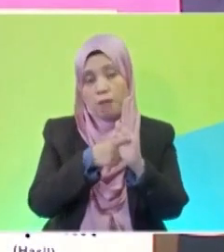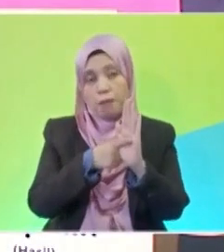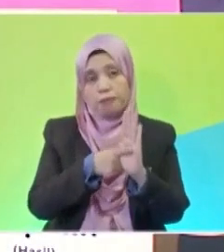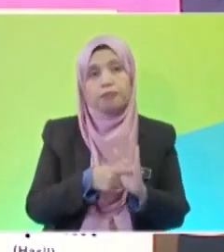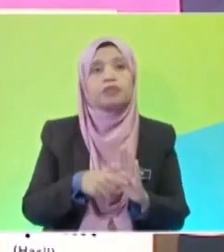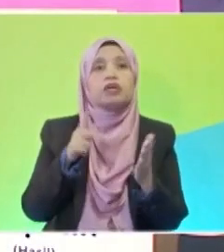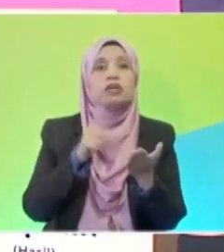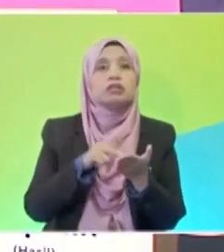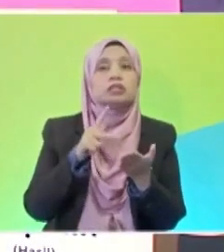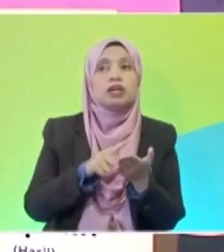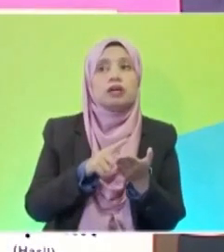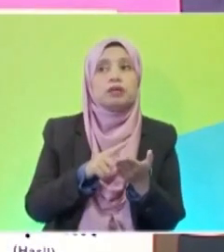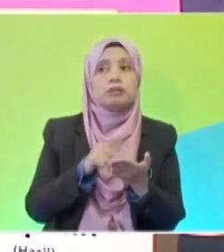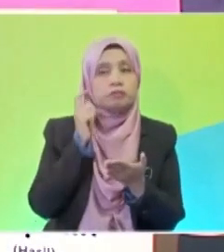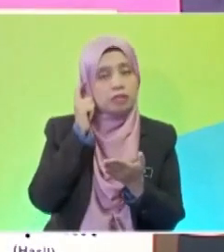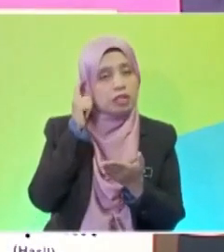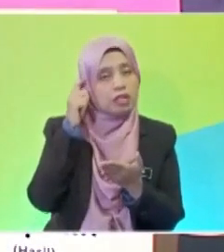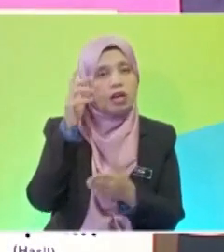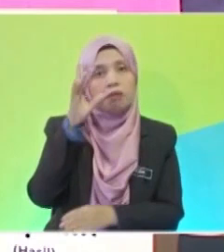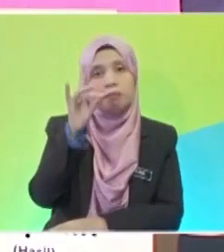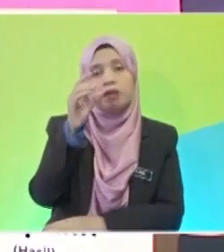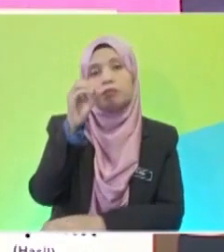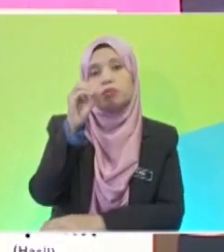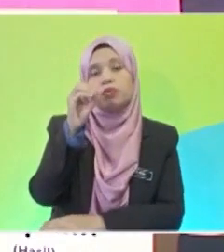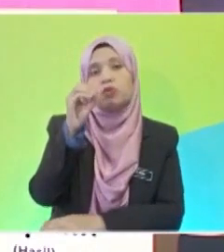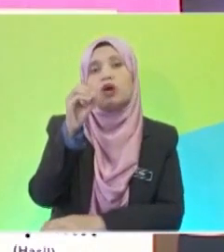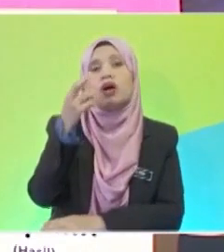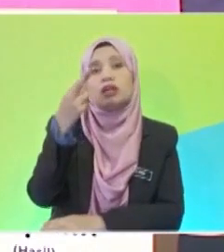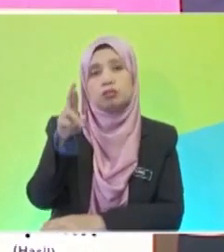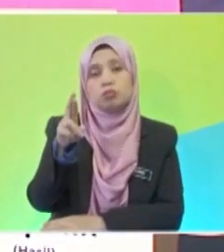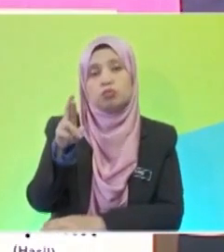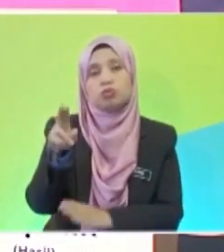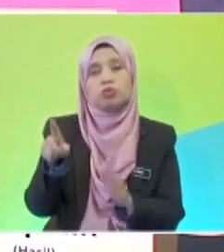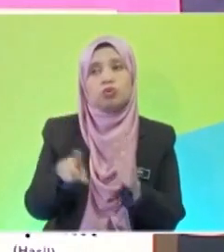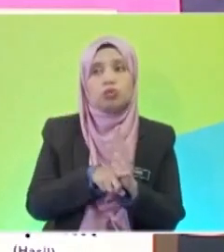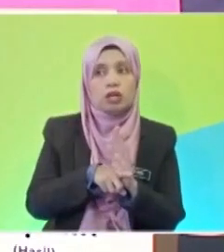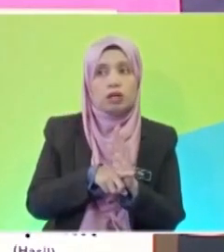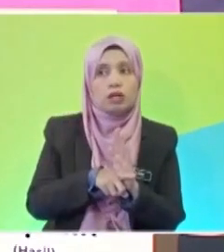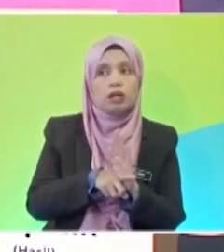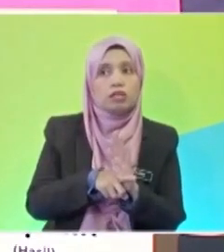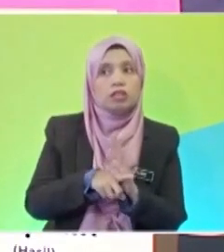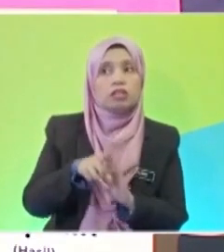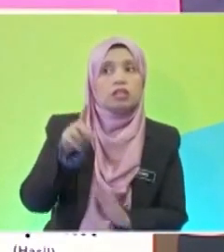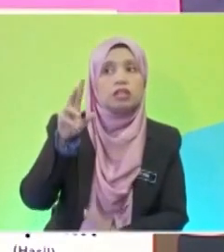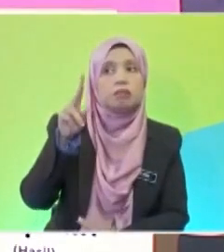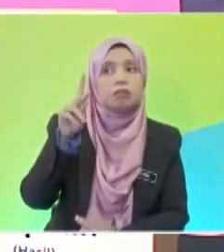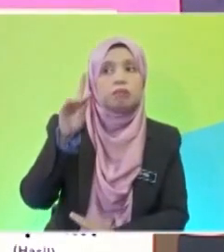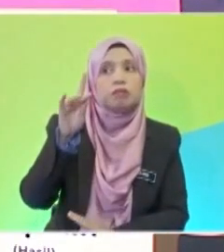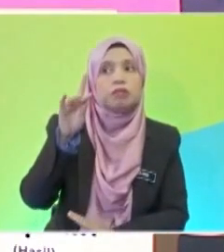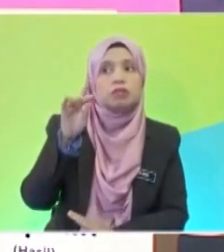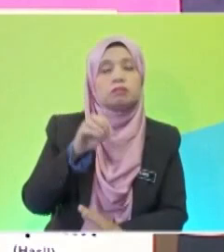dekat awak. Ha, nampak? Cikgu tolak dulu RM80,000, tolak RM32,000. Okey, kita akan dapat RM4,800 darab